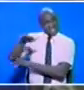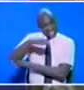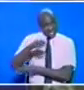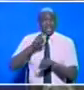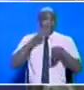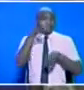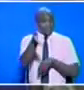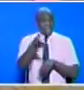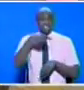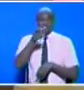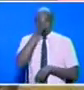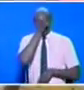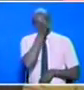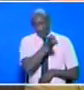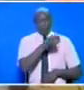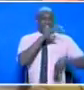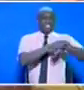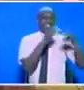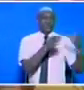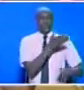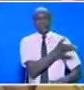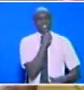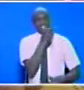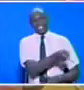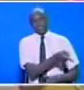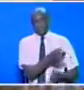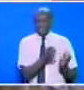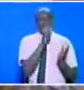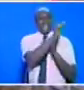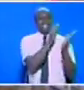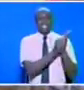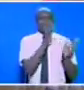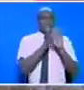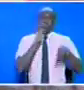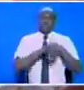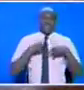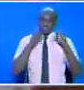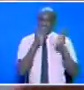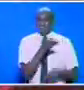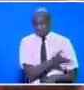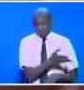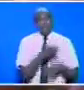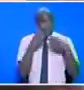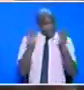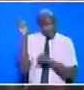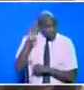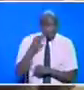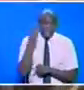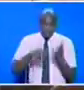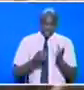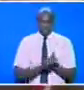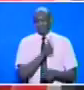Embu, walipuzilia mbali muungano wa NASA wakisema hauna ajenda bayana kwa nchi hii. Rais Kenyatta walipuzilia mbali